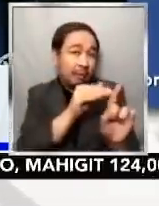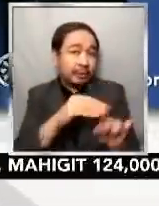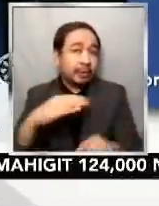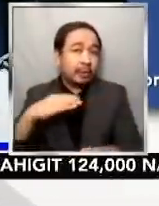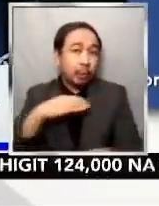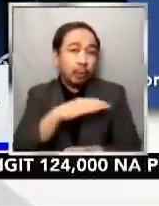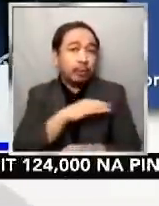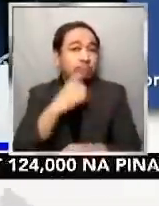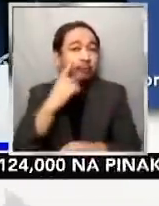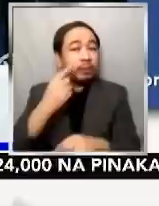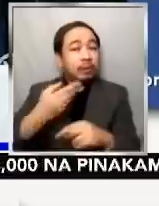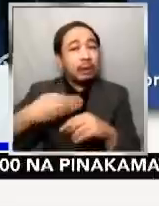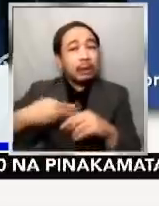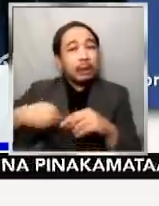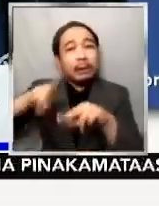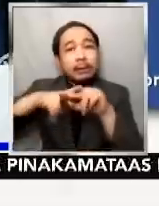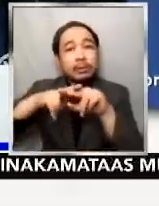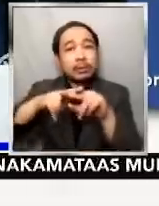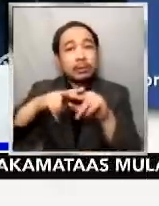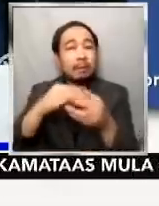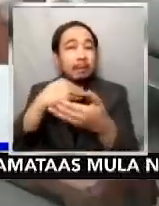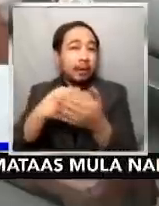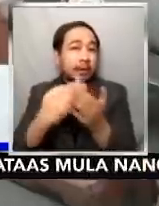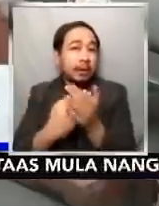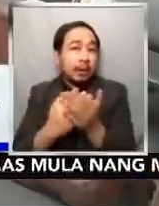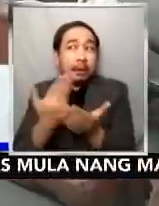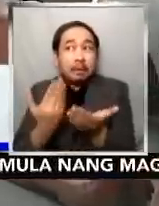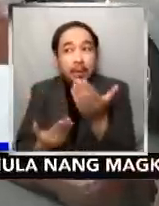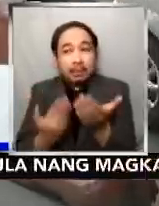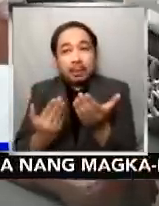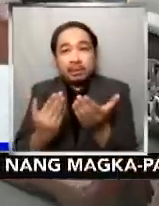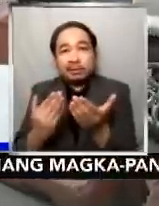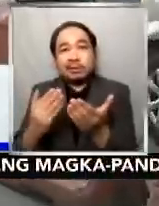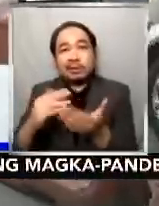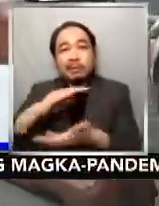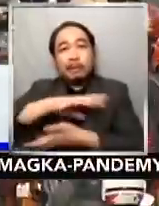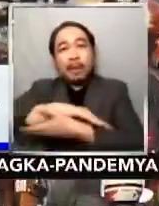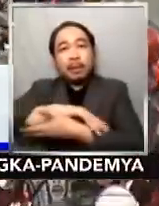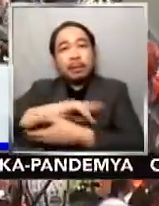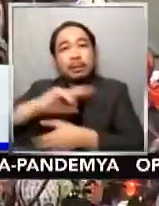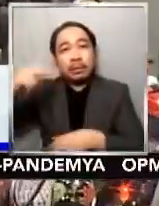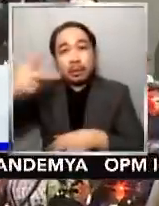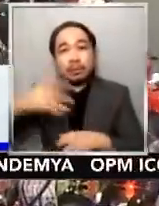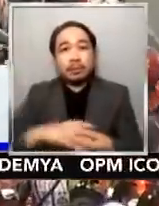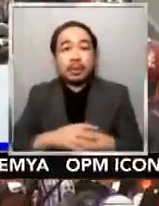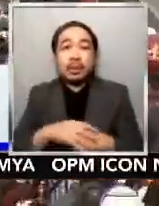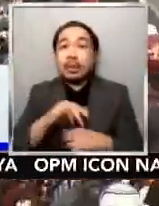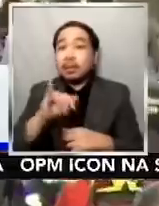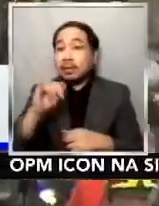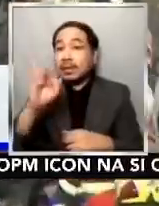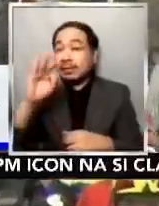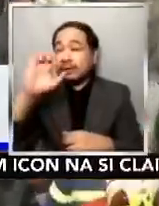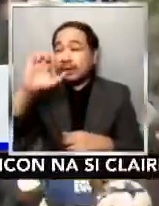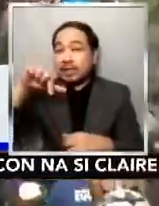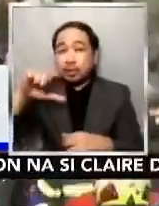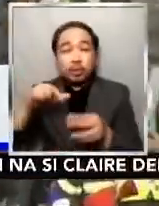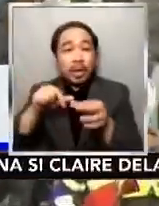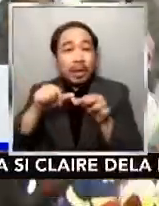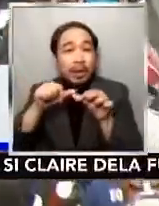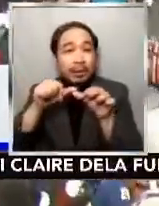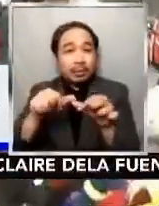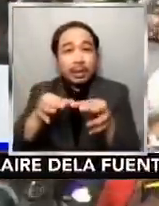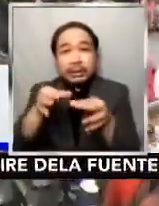budget in the form perhaps of a Bayanihan 3. Kung may extend o hindi ang ECQ sa NCR Plus, pag-uusapan niya